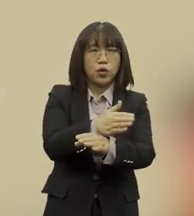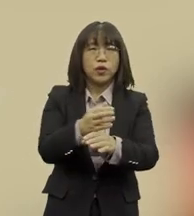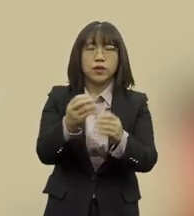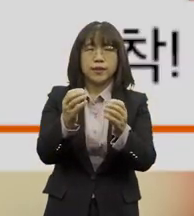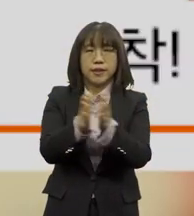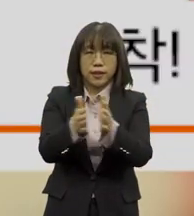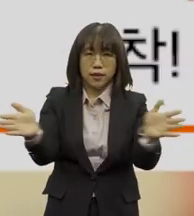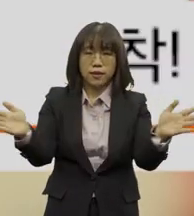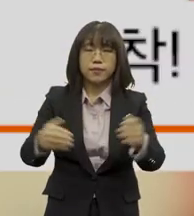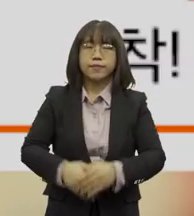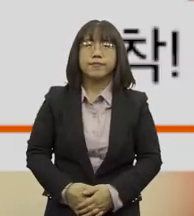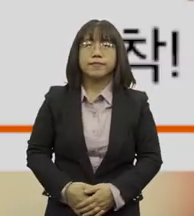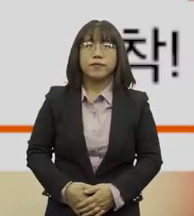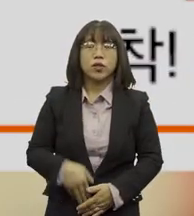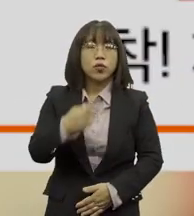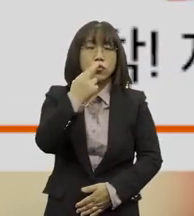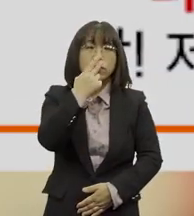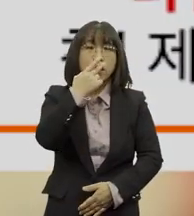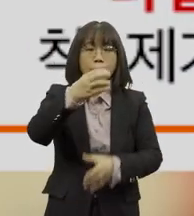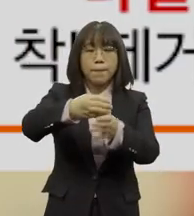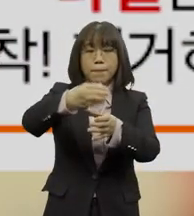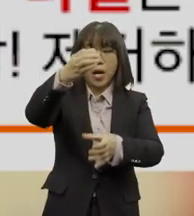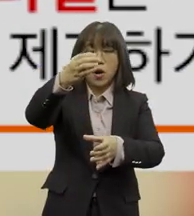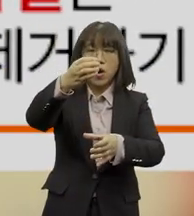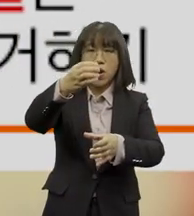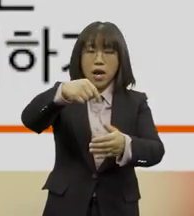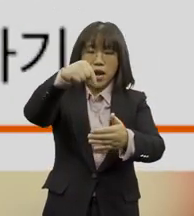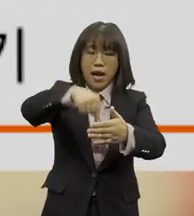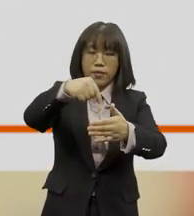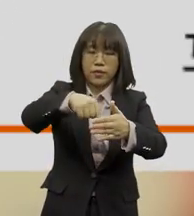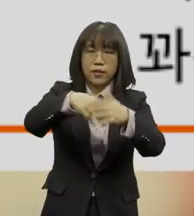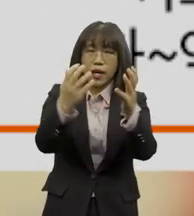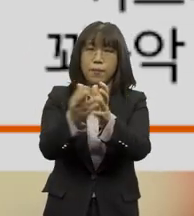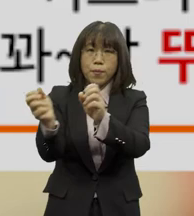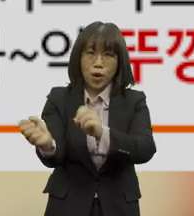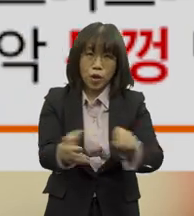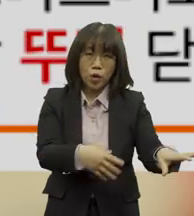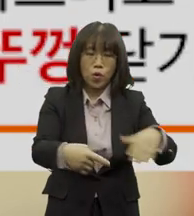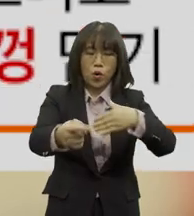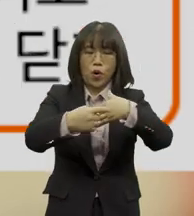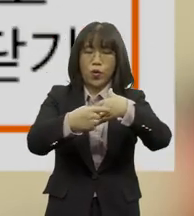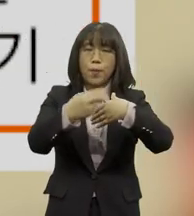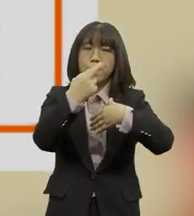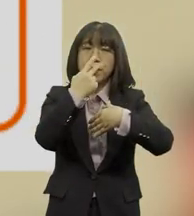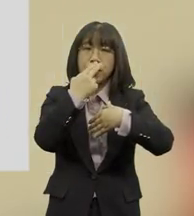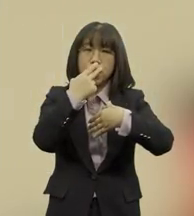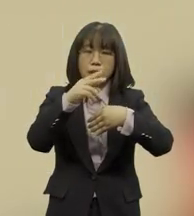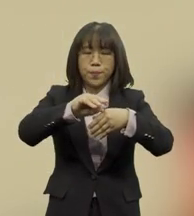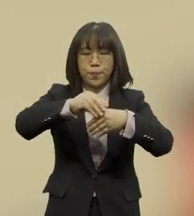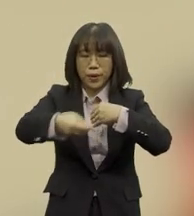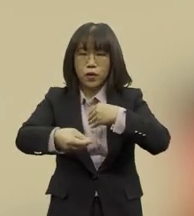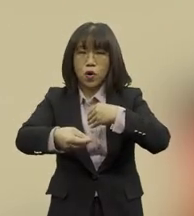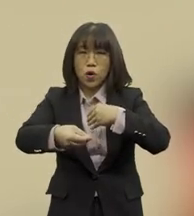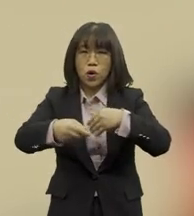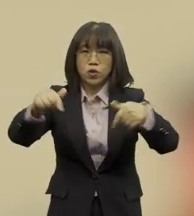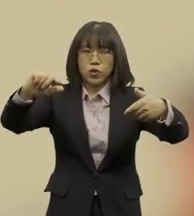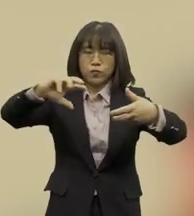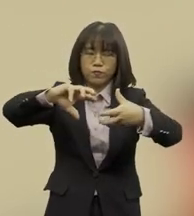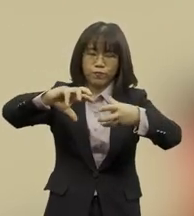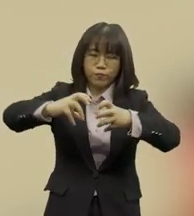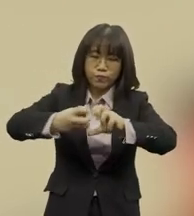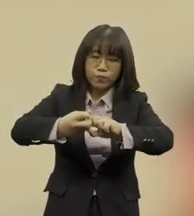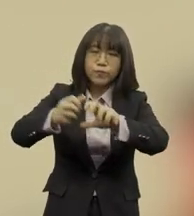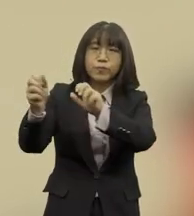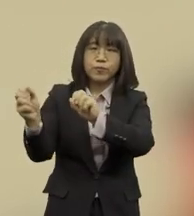시행됩니다. 투명 페트병은 내용물을 다 비운 후 겉에 있는 비닐 라벨지를 제거하고 부피를 줄이기